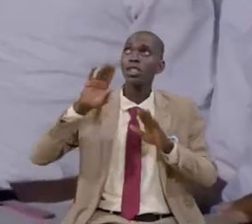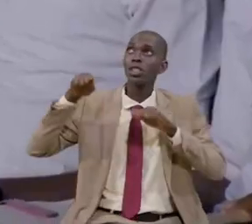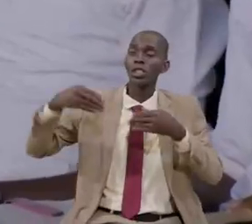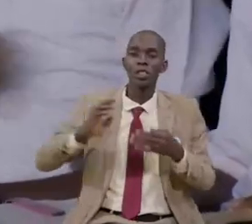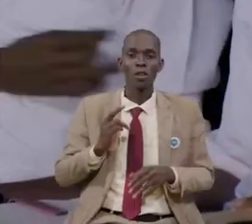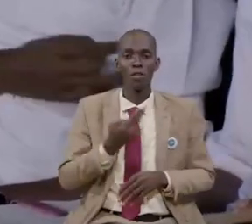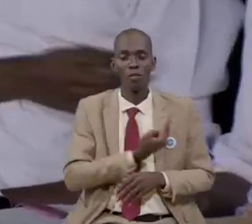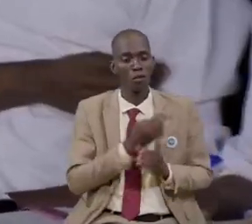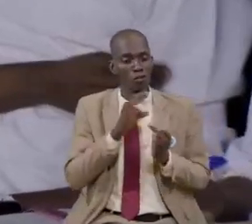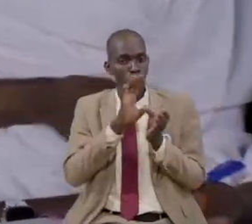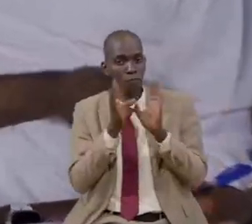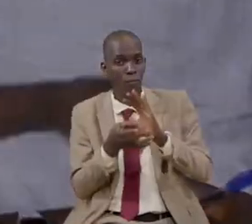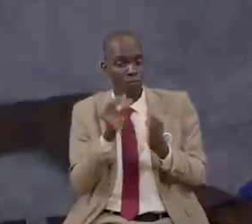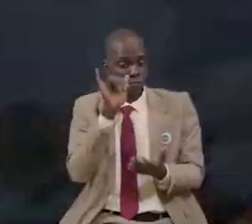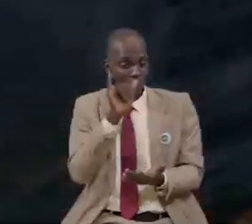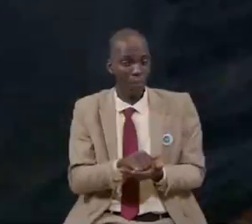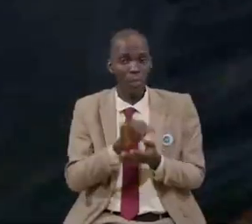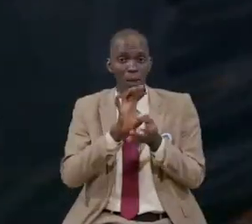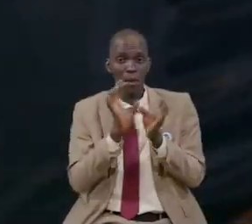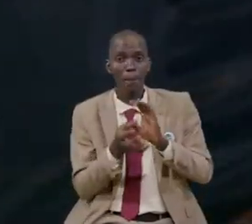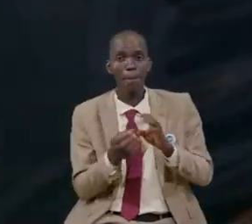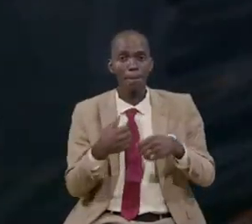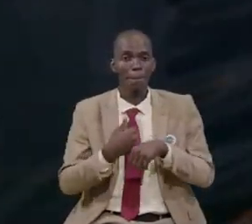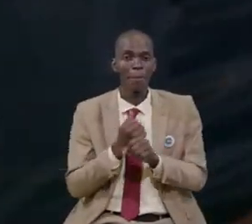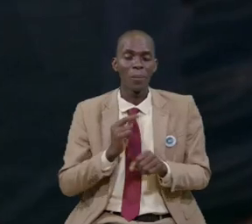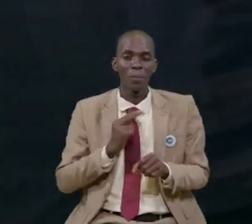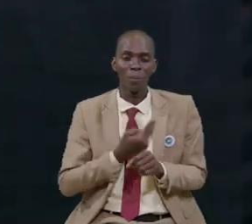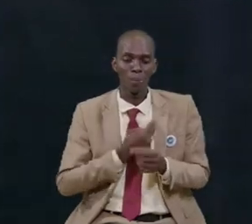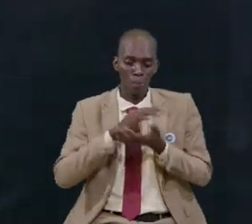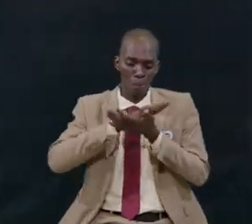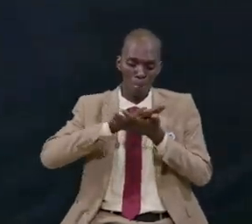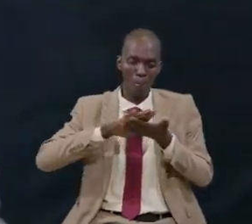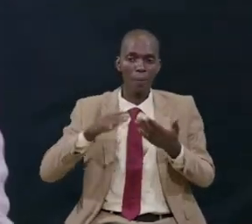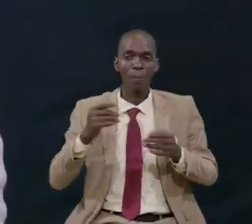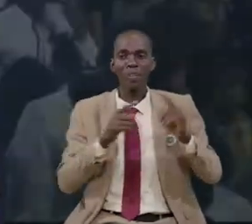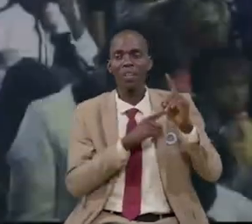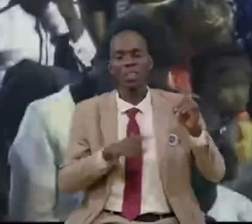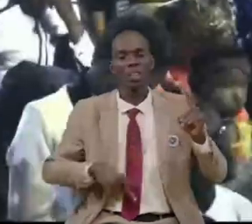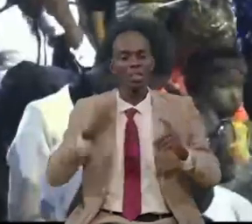et nous offre la conversion. Et la conversion nous rend pur. Le Seigneur